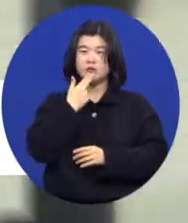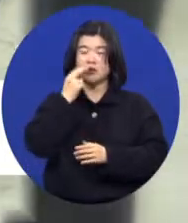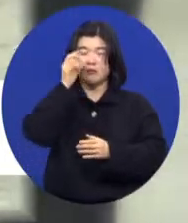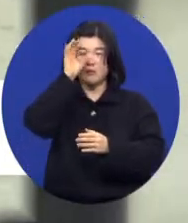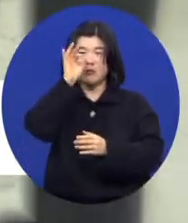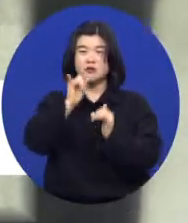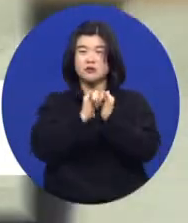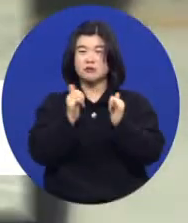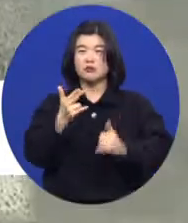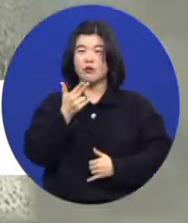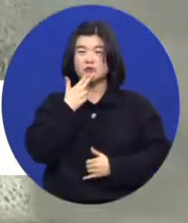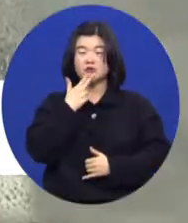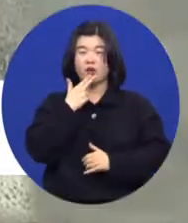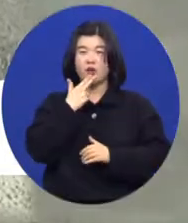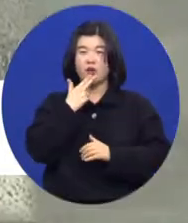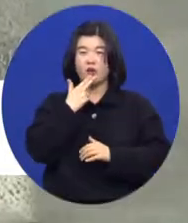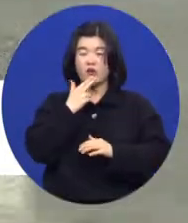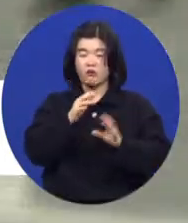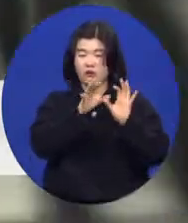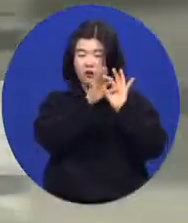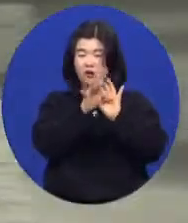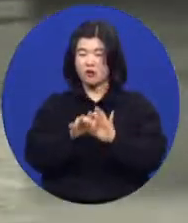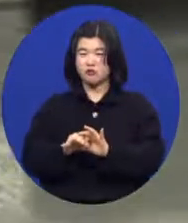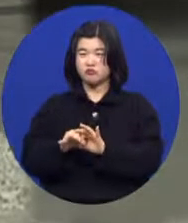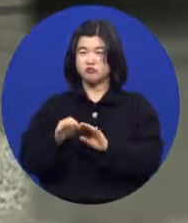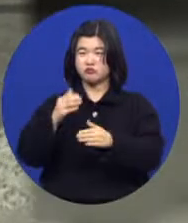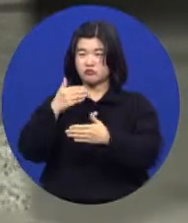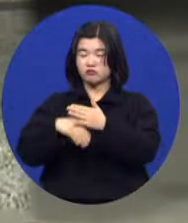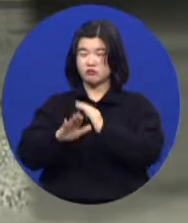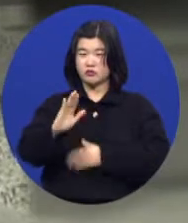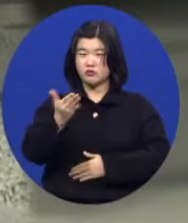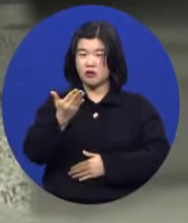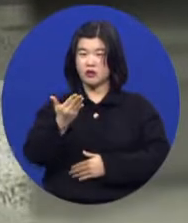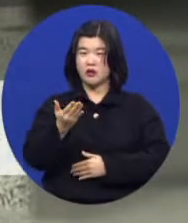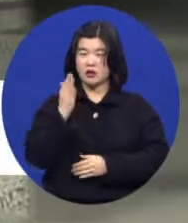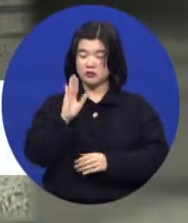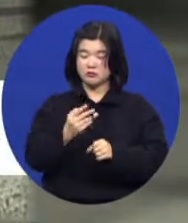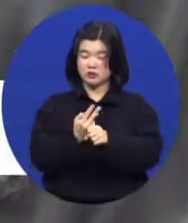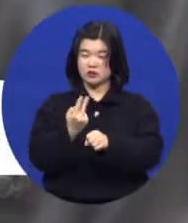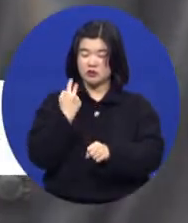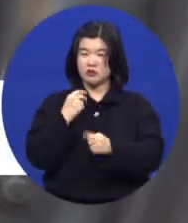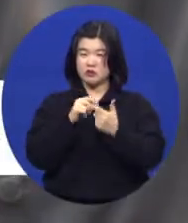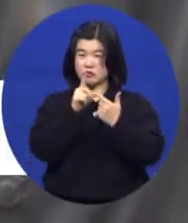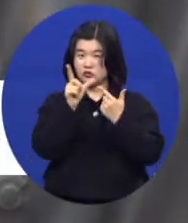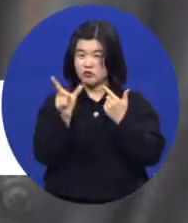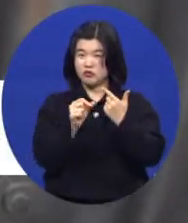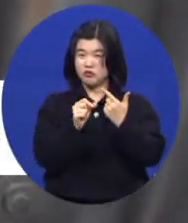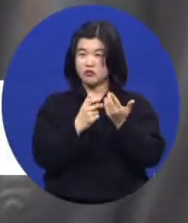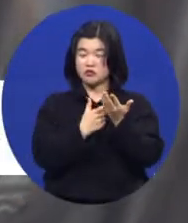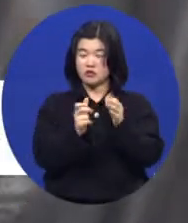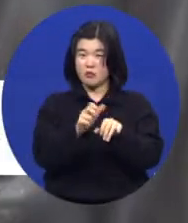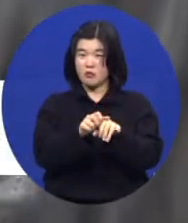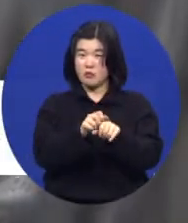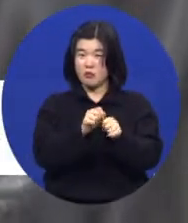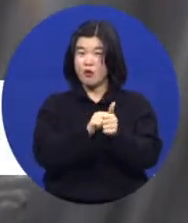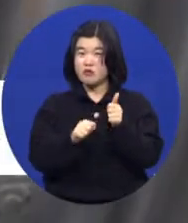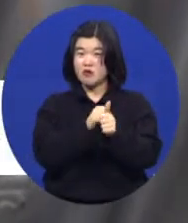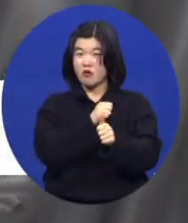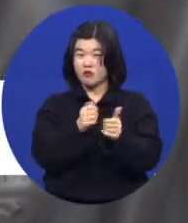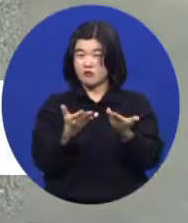목격자도 없어 사건은 장기 미제로 남았습니다. 그런데 재작년 6월 제주에서 폭력 조직원으로